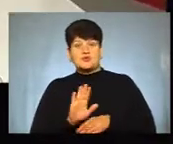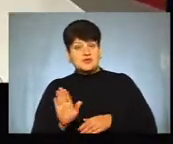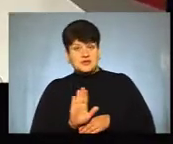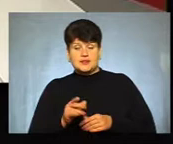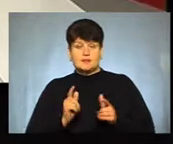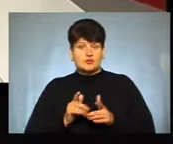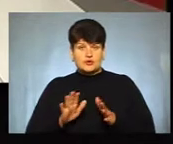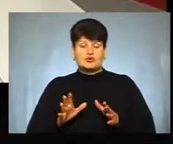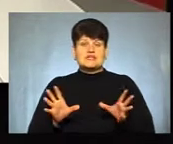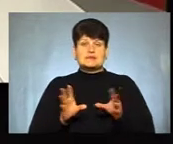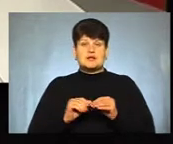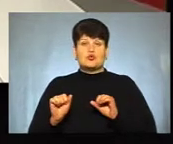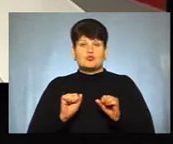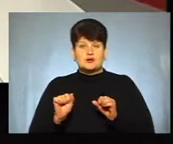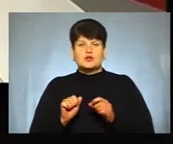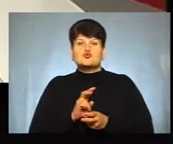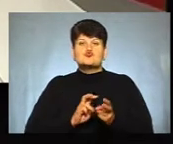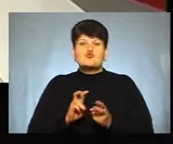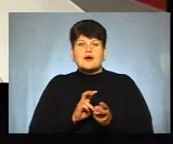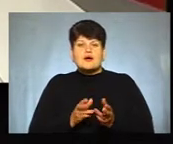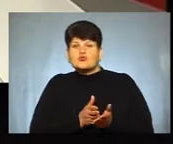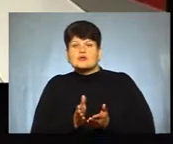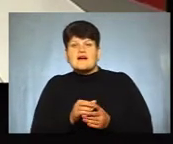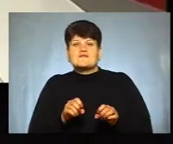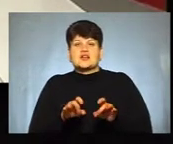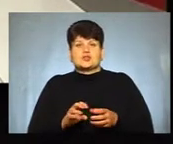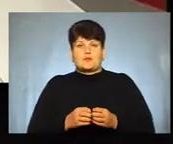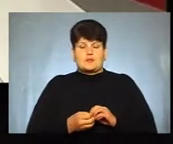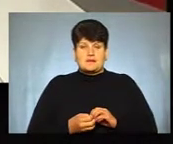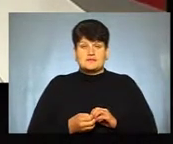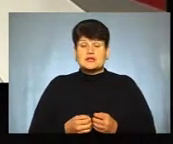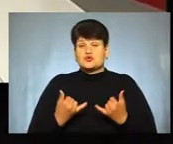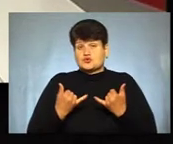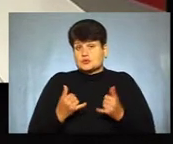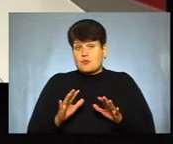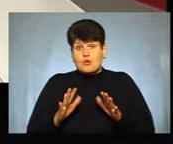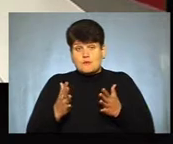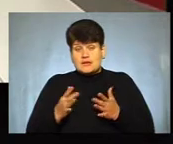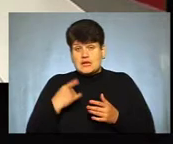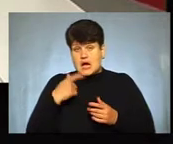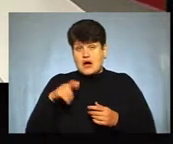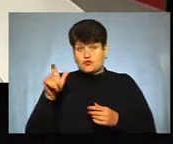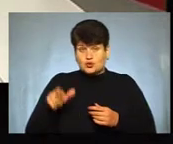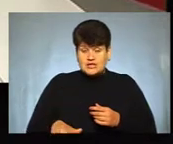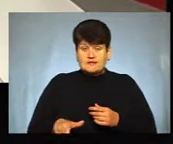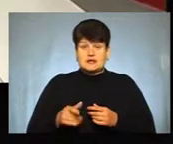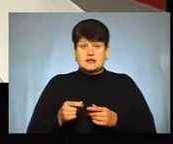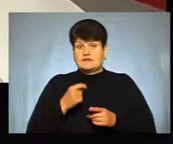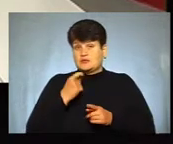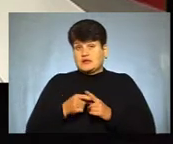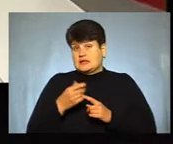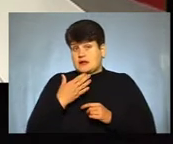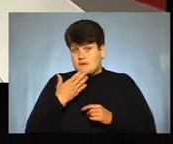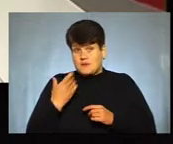вже спільно управління і автор шукають шляхи вирішення цих проблем. На даний момент самих авторів тих відповідальності до них немає, тому